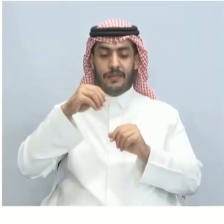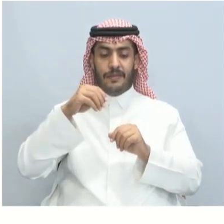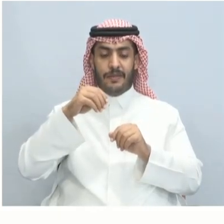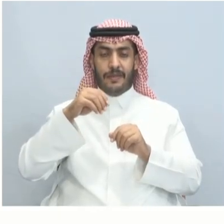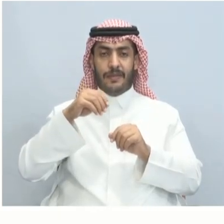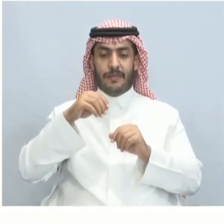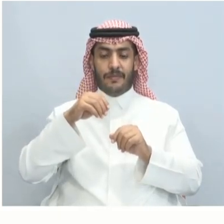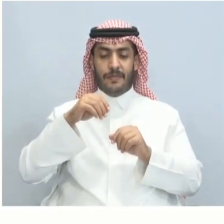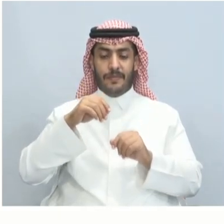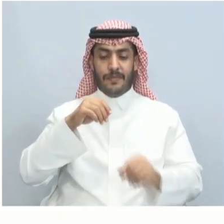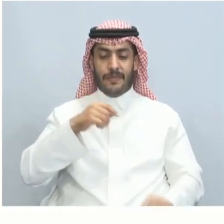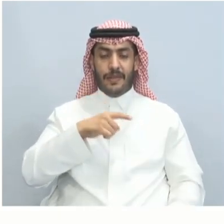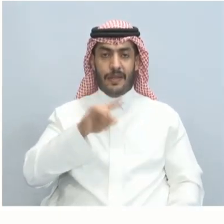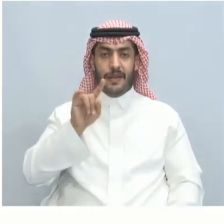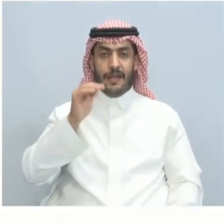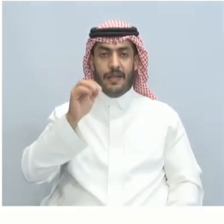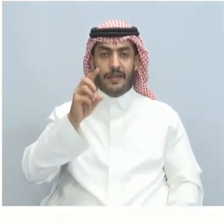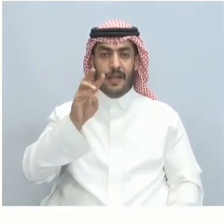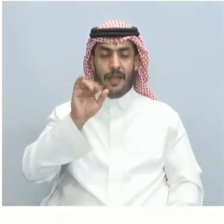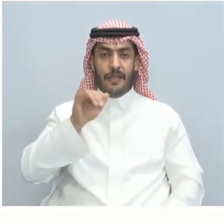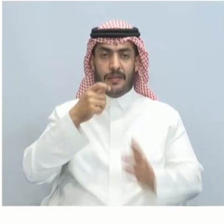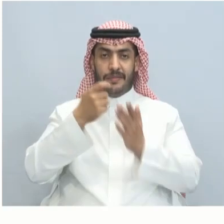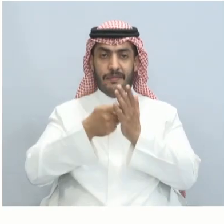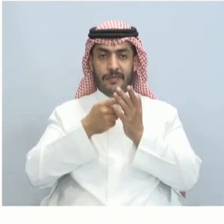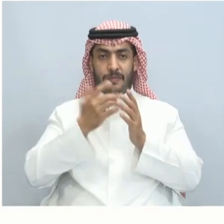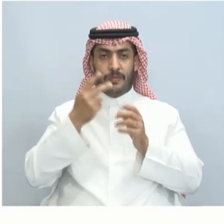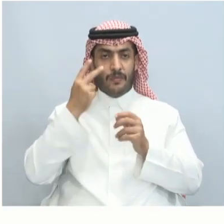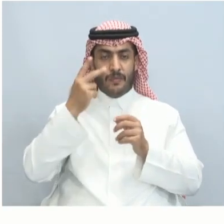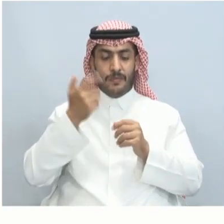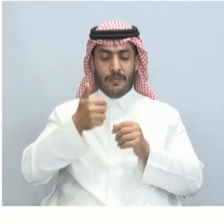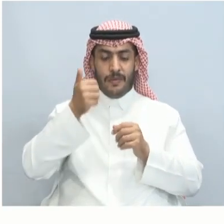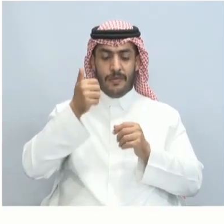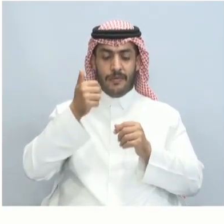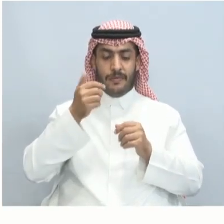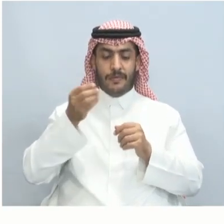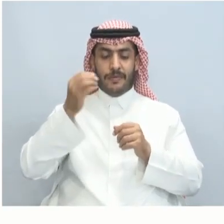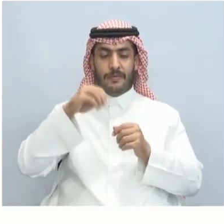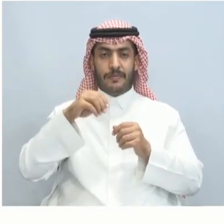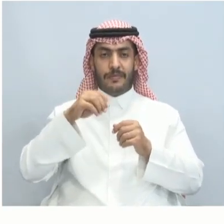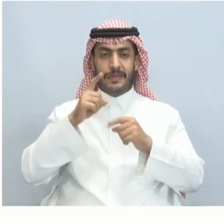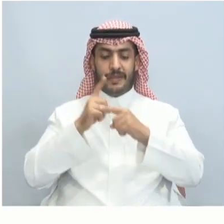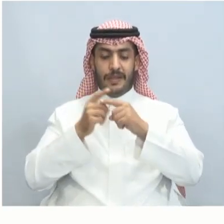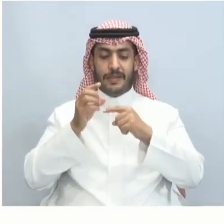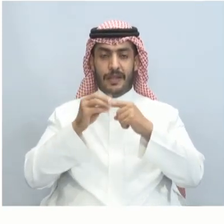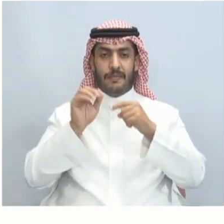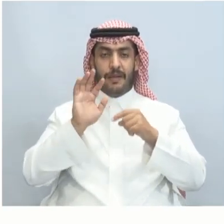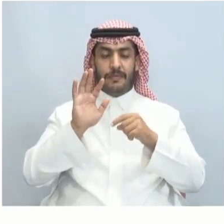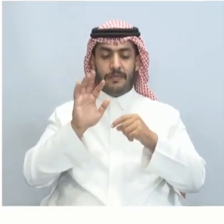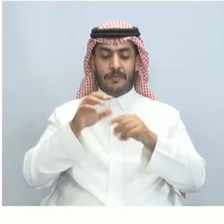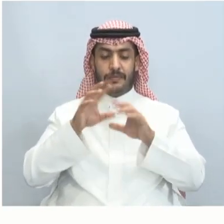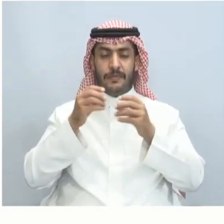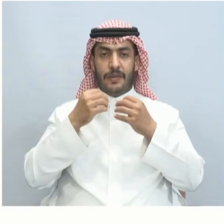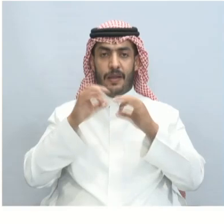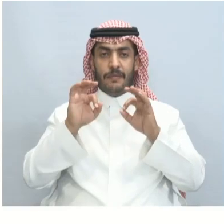السيني على الاحداثي السيني هنا نضيف 2ث والاحداث الصادي نضيف اليها سالب خ فيكون